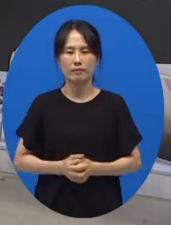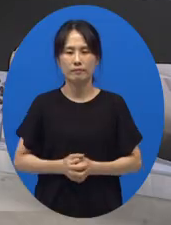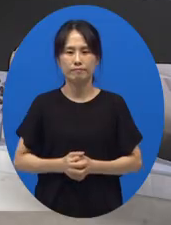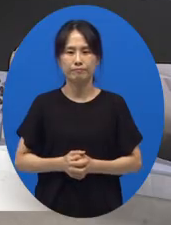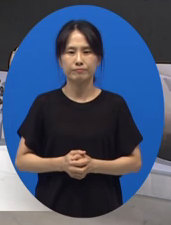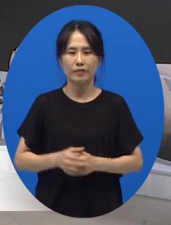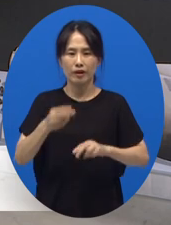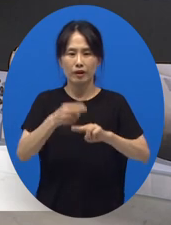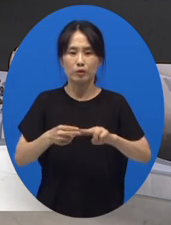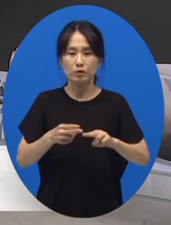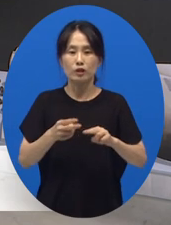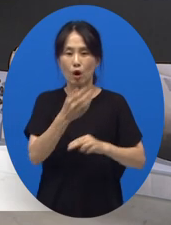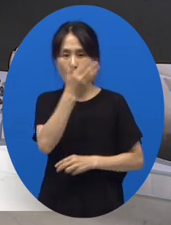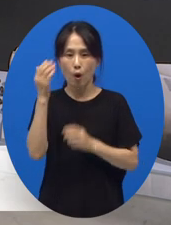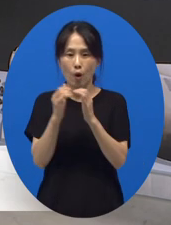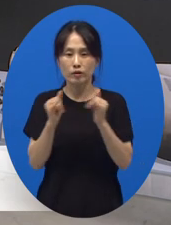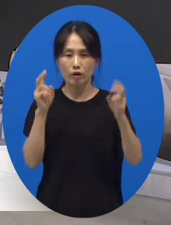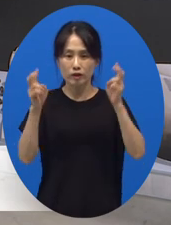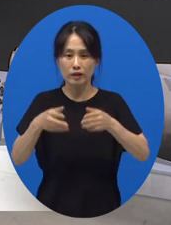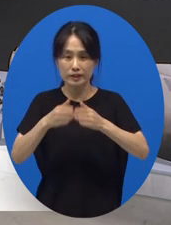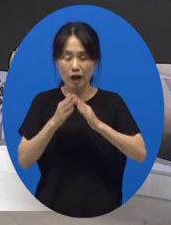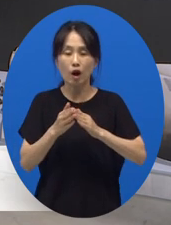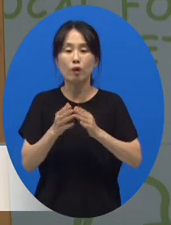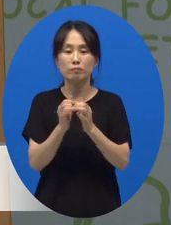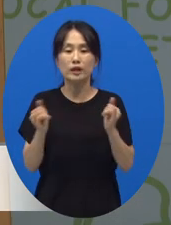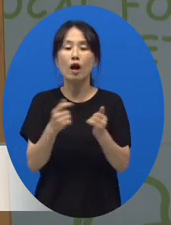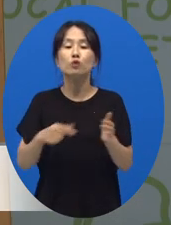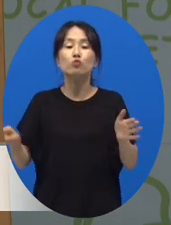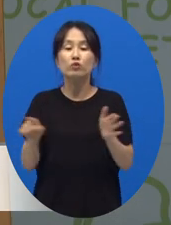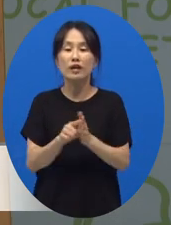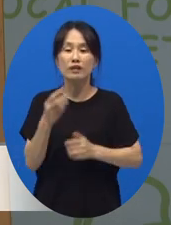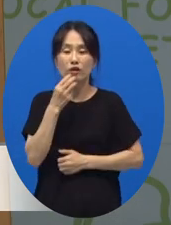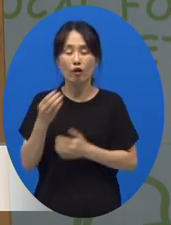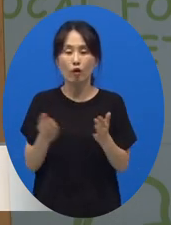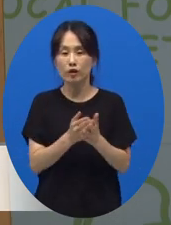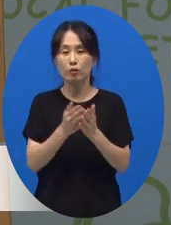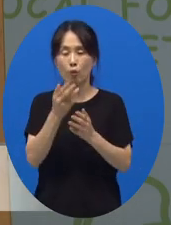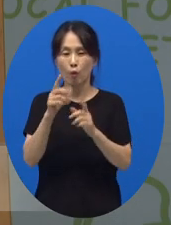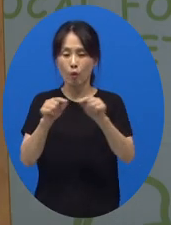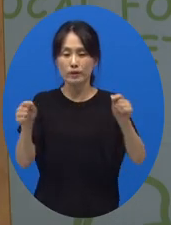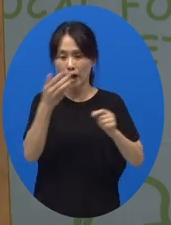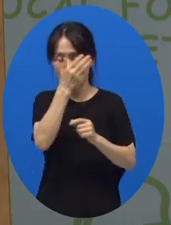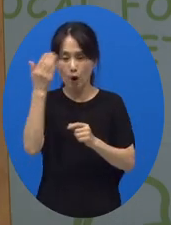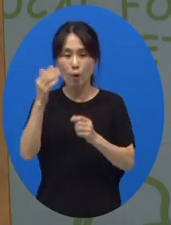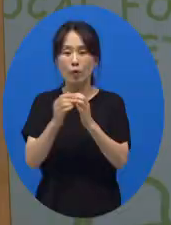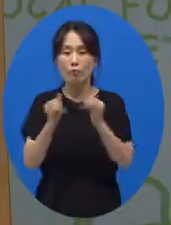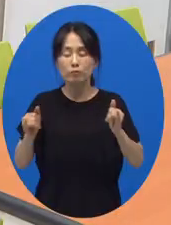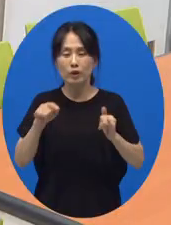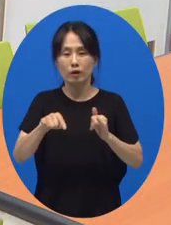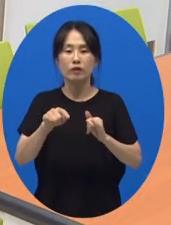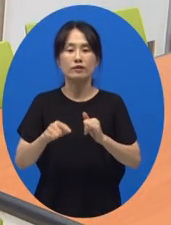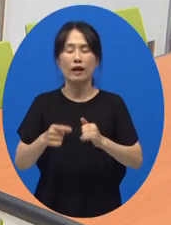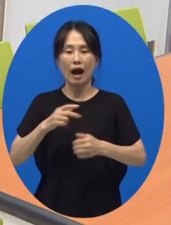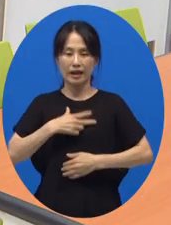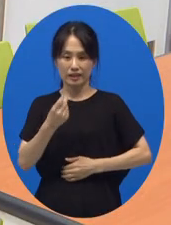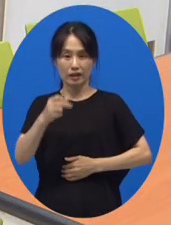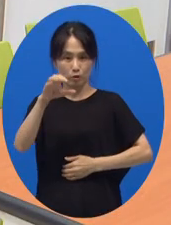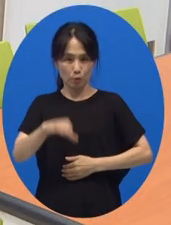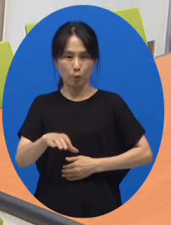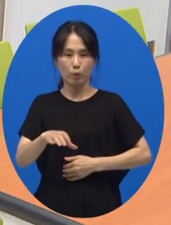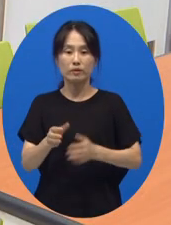같아요. 요식업 분야 청년 예비 창업가들을 위한 경기도 청년푸드 창업허브가 안산 와 스타디움에 문을